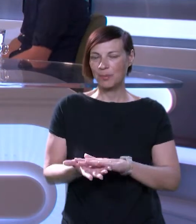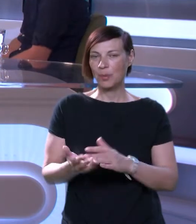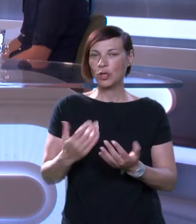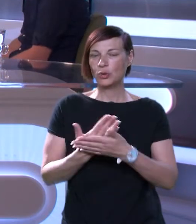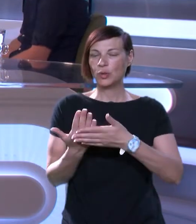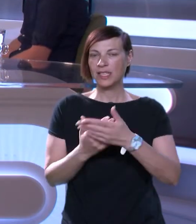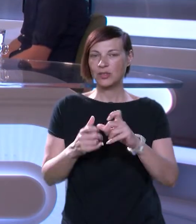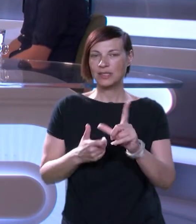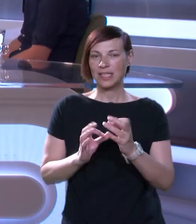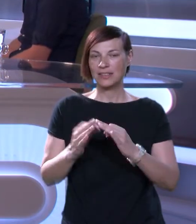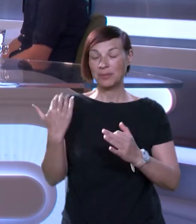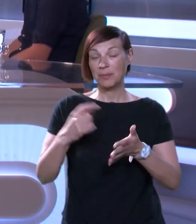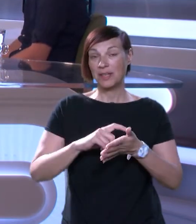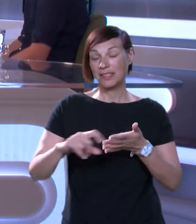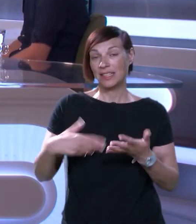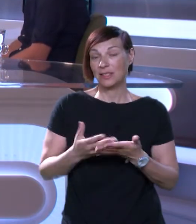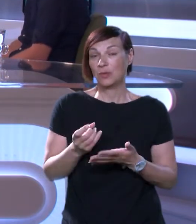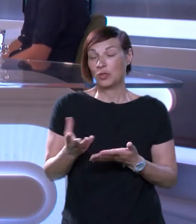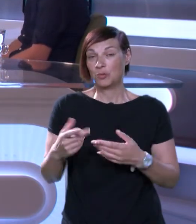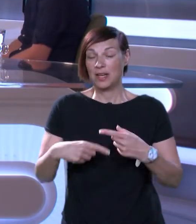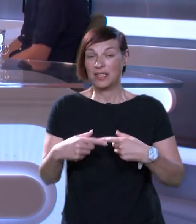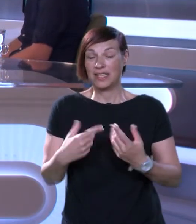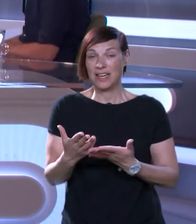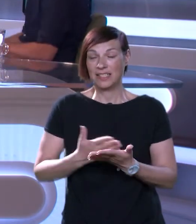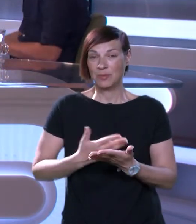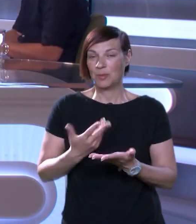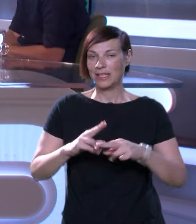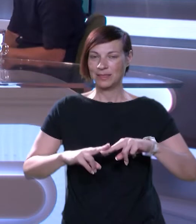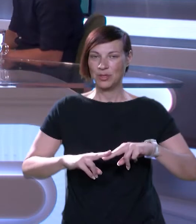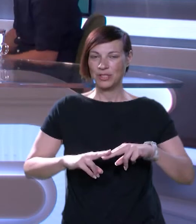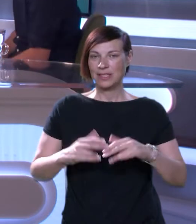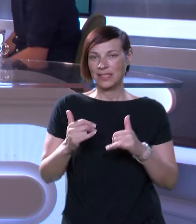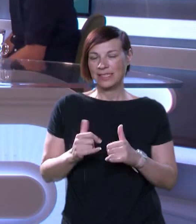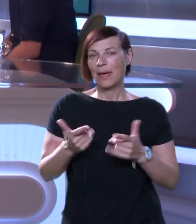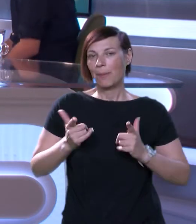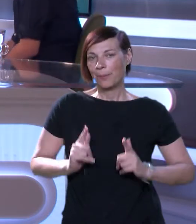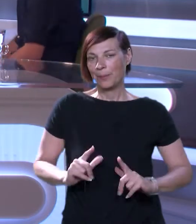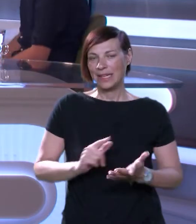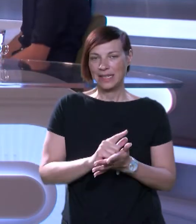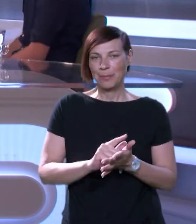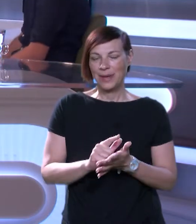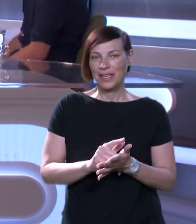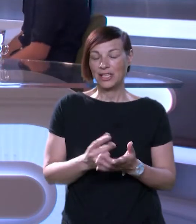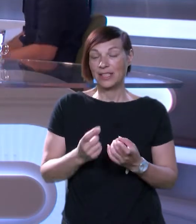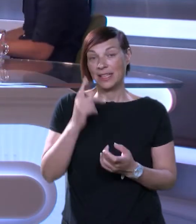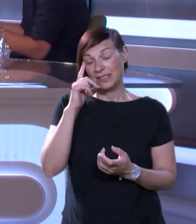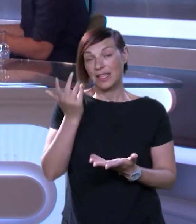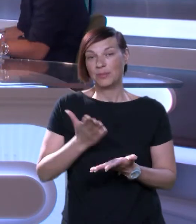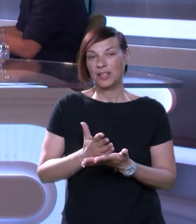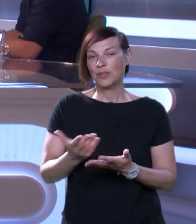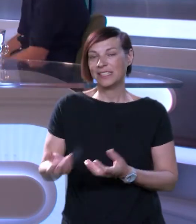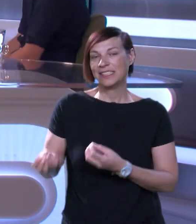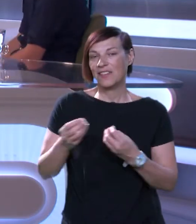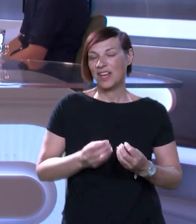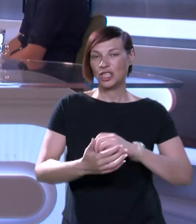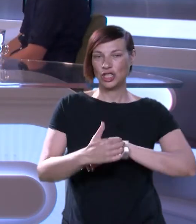Slavica pred par tjedana, ali s obzirom na užurbani raspored, nekako bolje da smo ostavili za ovaj sad neki mirniji period. A i znam da evo, uvijek se